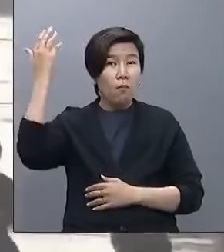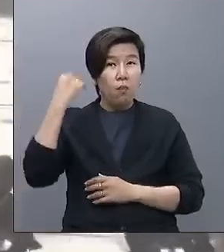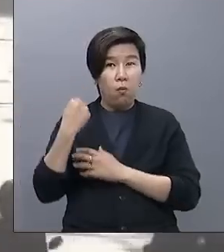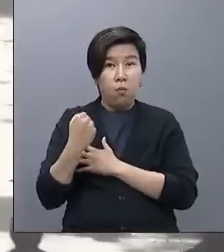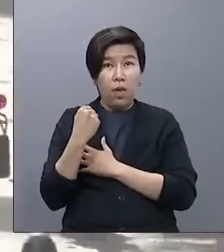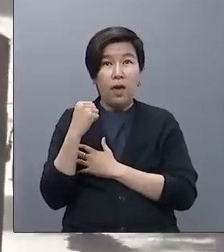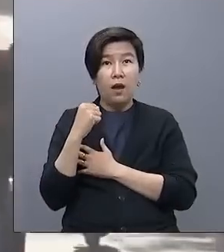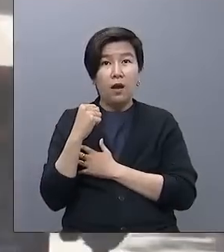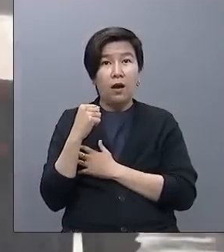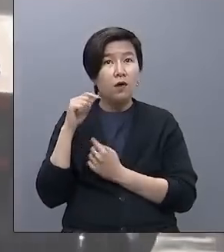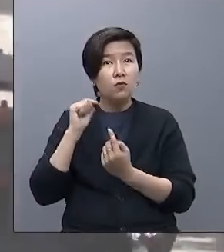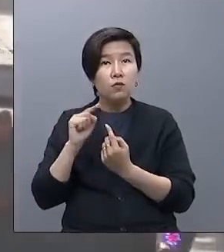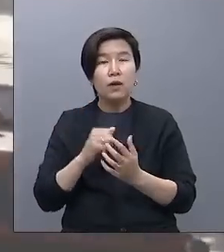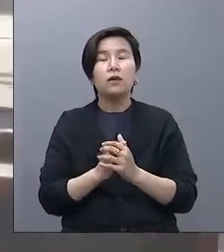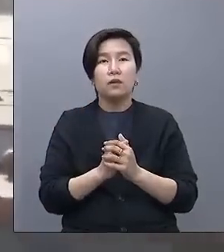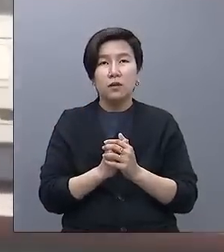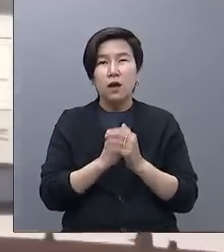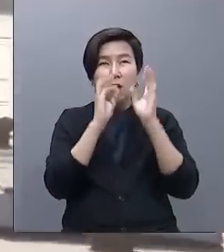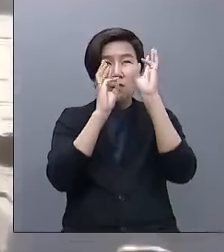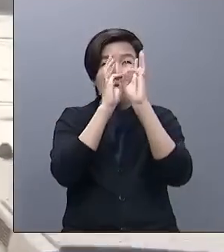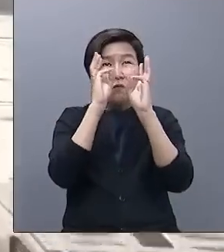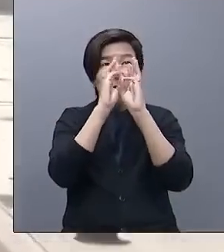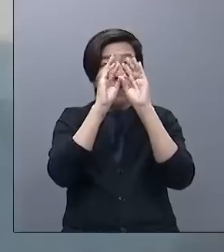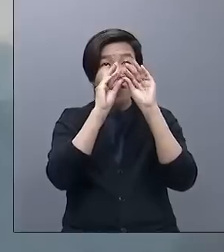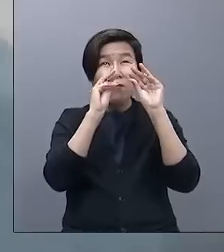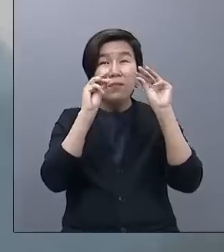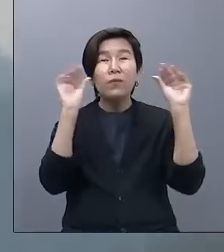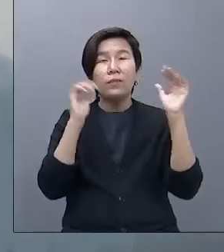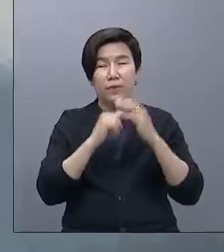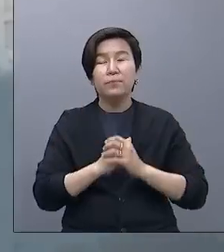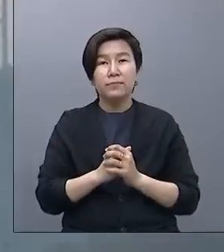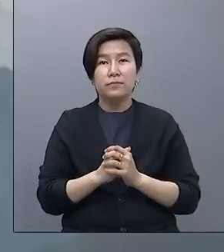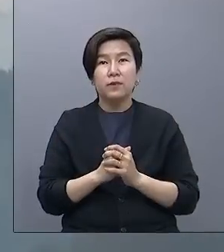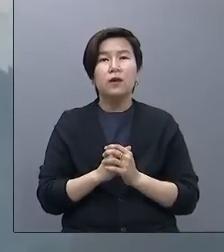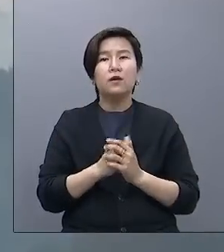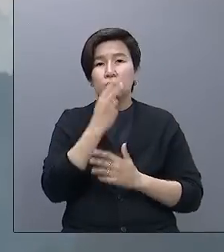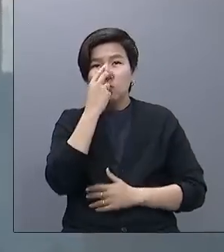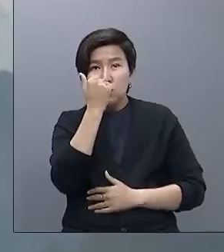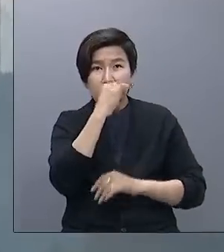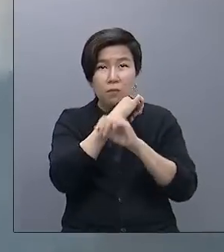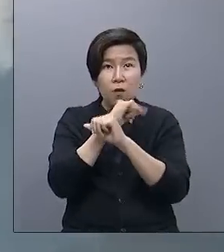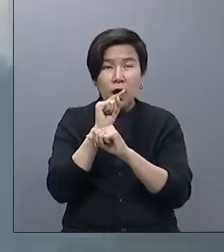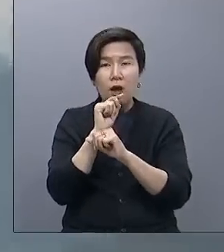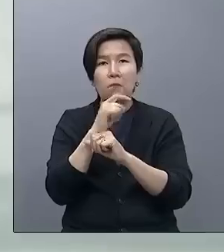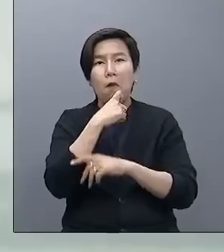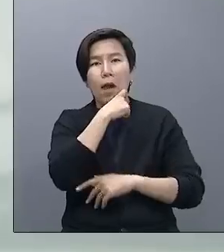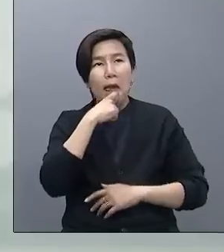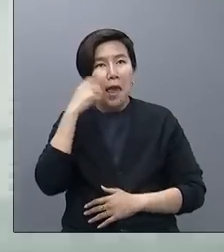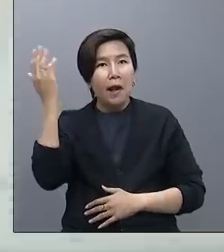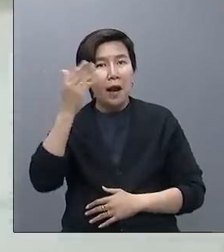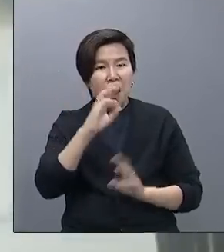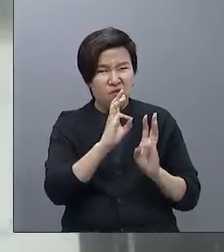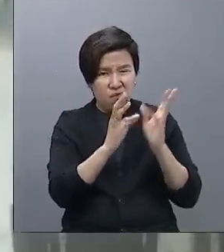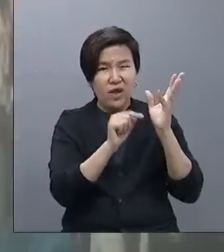นี้นะคะก็ได้ส่งผลให้การสะสมของฝุ่นละอองและหมอกควันนั้นลดน้อยลงค่ะแต่ก็จะต้องระวังอันตรายจากอัคคีภัยที่อาจจะเกิดขึ้นนะคะเนื่องจากช่วง